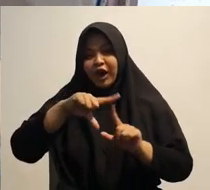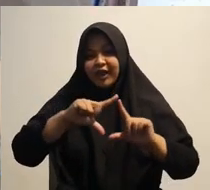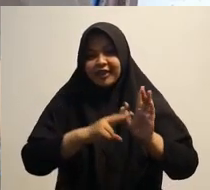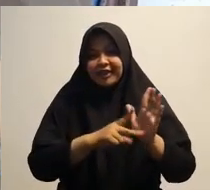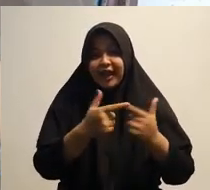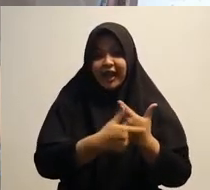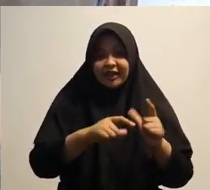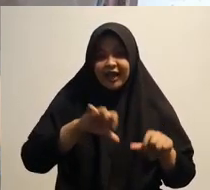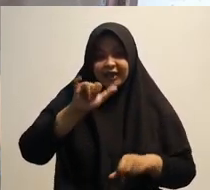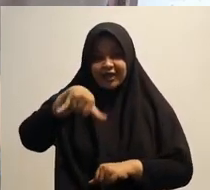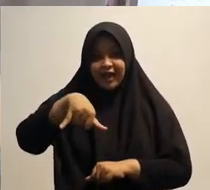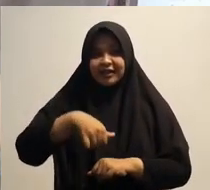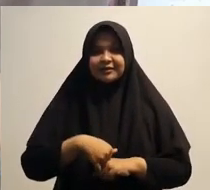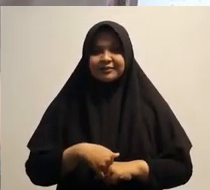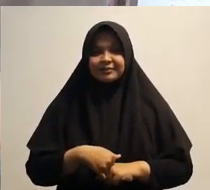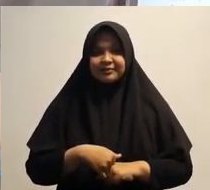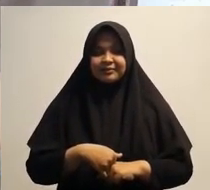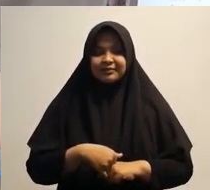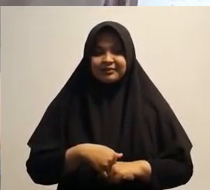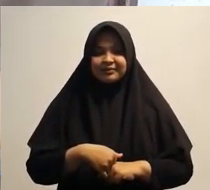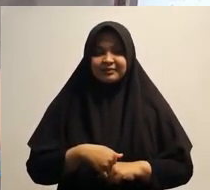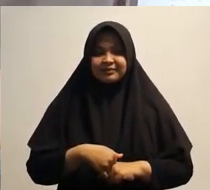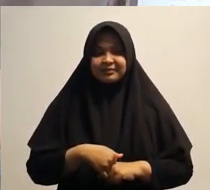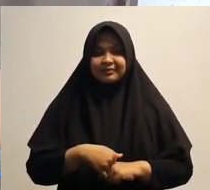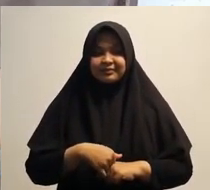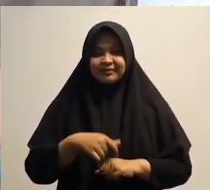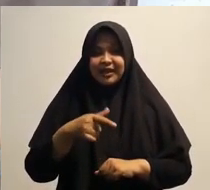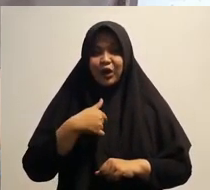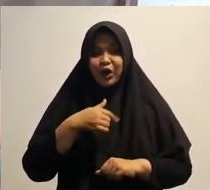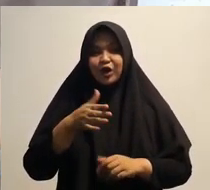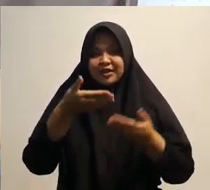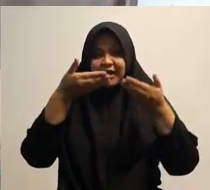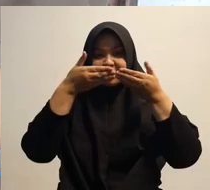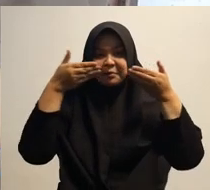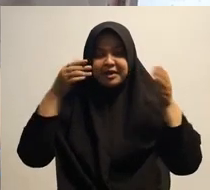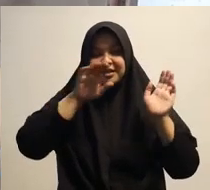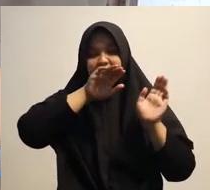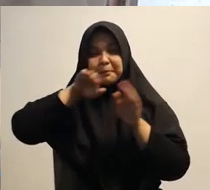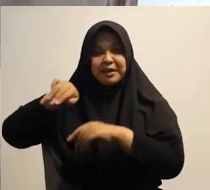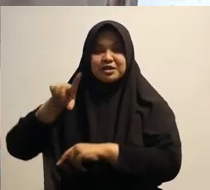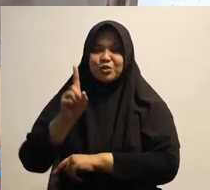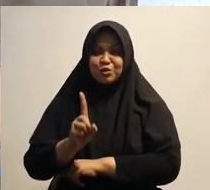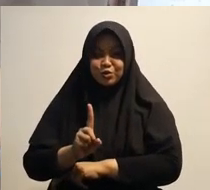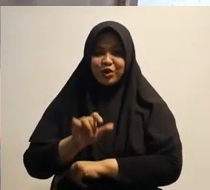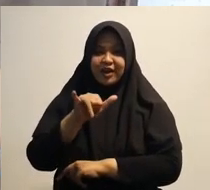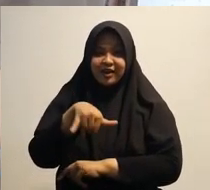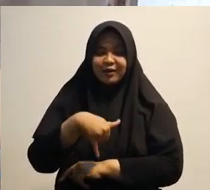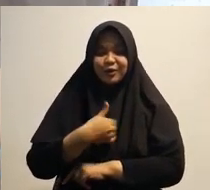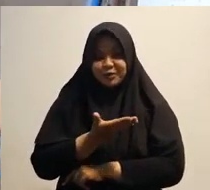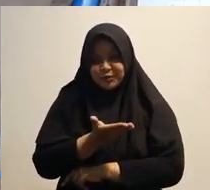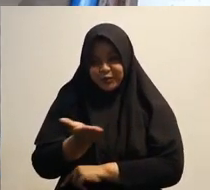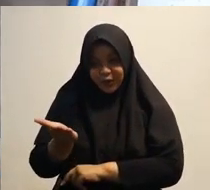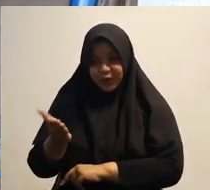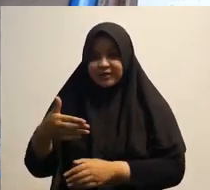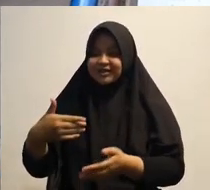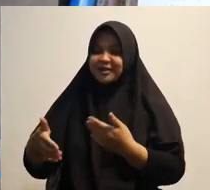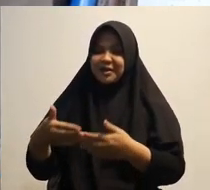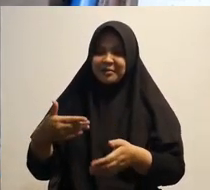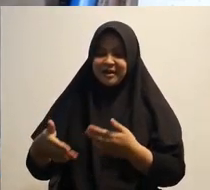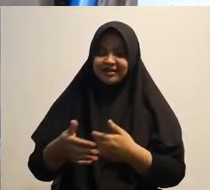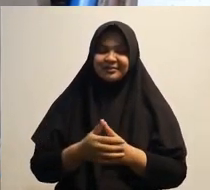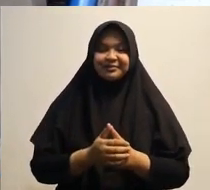Mbak tanya ya? Oh iya Pak. Yang tadi SMS? Iya ya. Pertama-tama saya mau izin lepas masker dulu ya. Oh iya. Enak iya. Kok bro. Enggak.